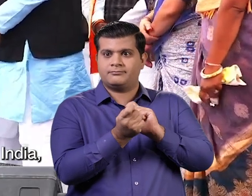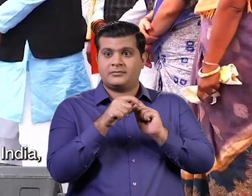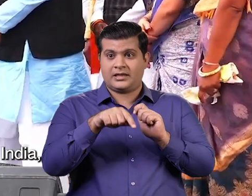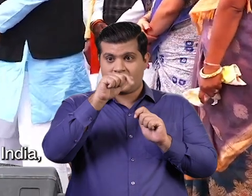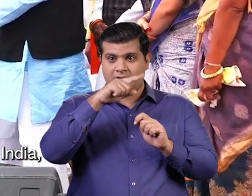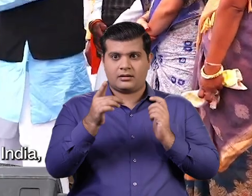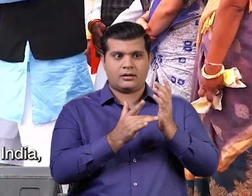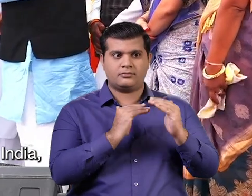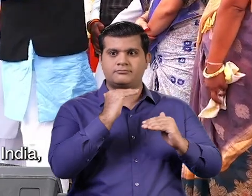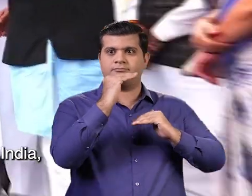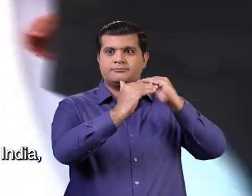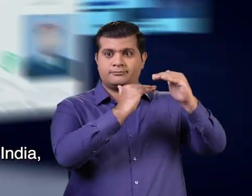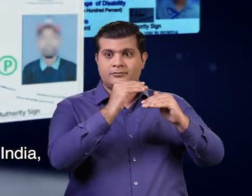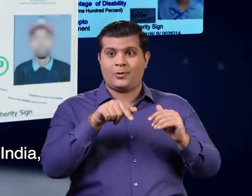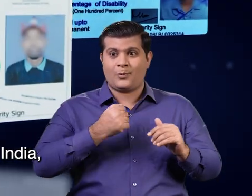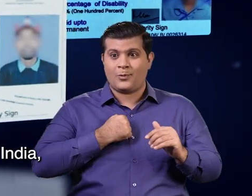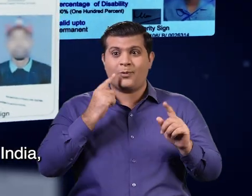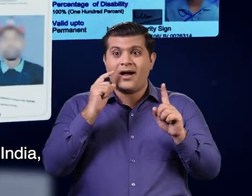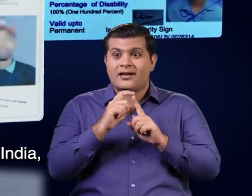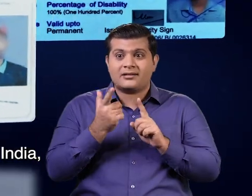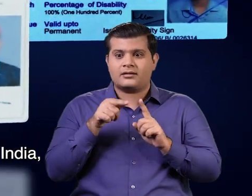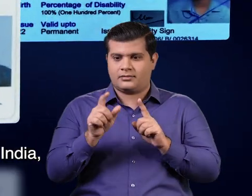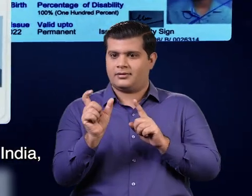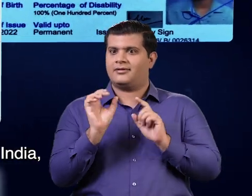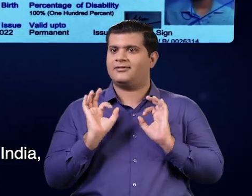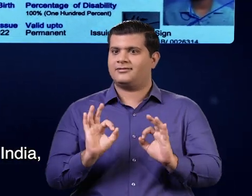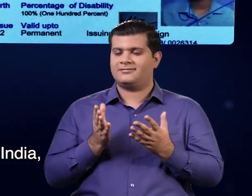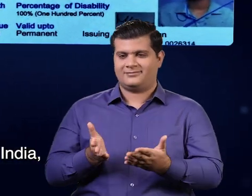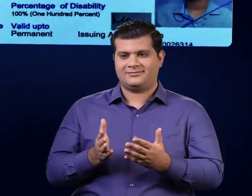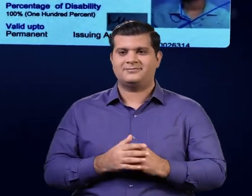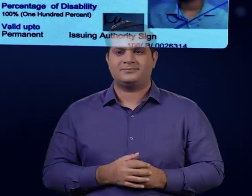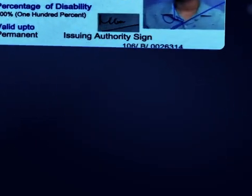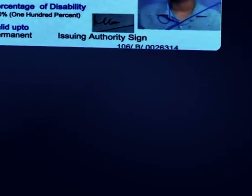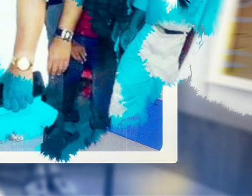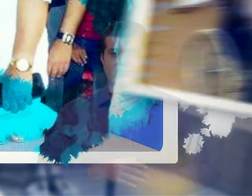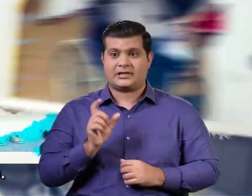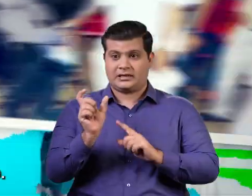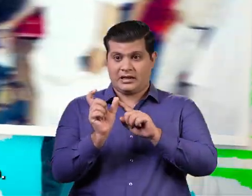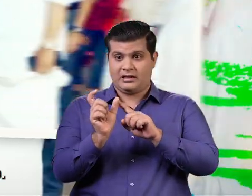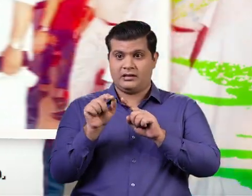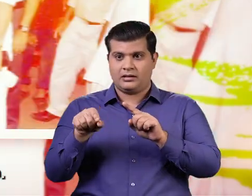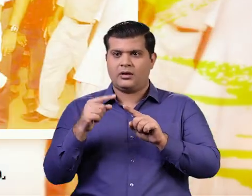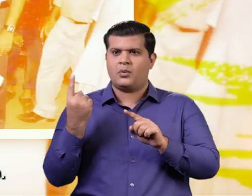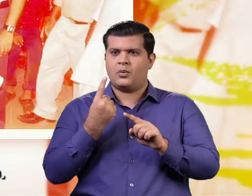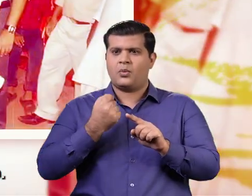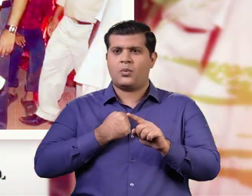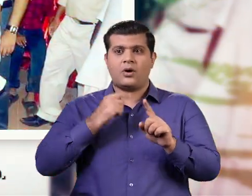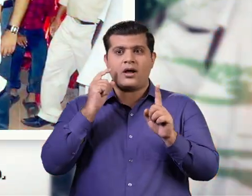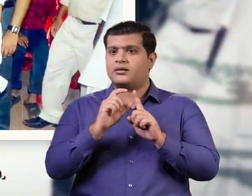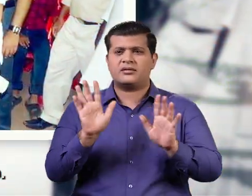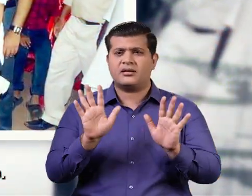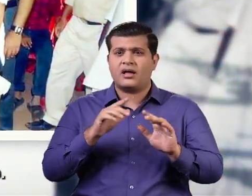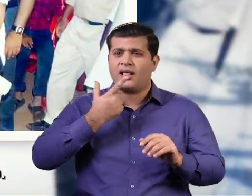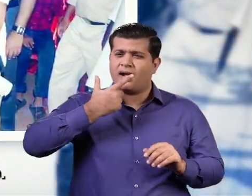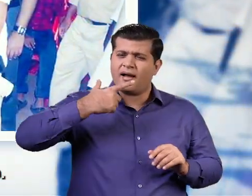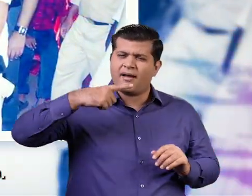इस नए डिजिटल भारत में मेरी डिजिटल पहचान है यह कार्ड यह कार्ड ना केवल मेरी पहचान